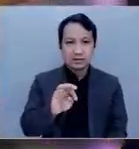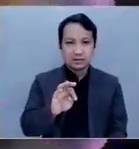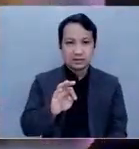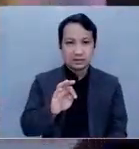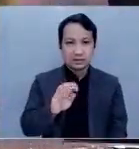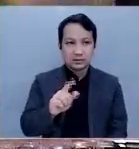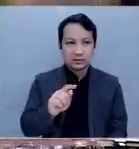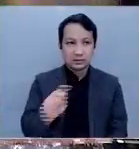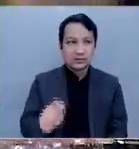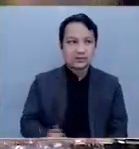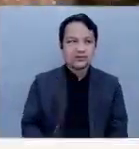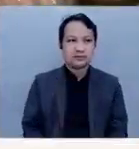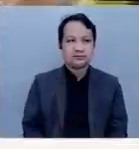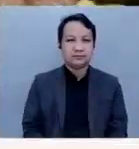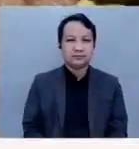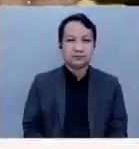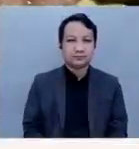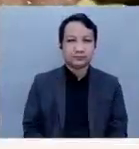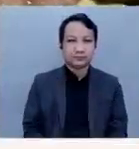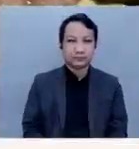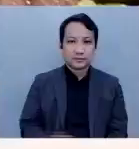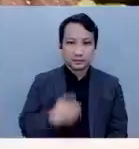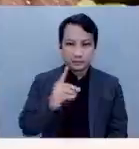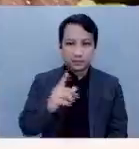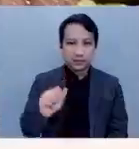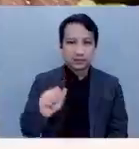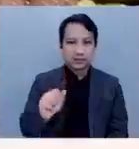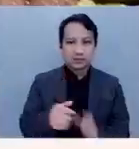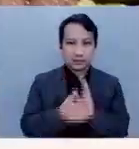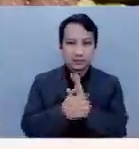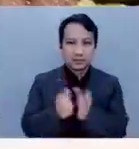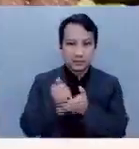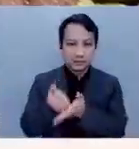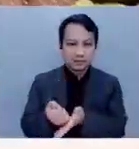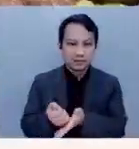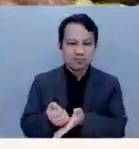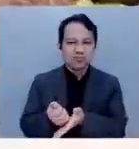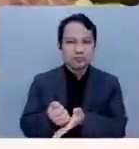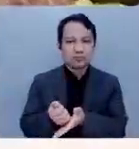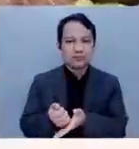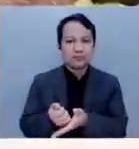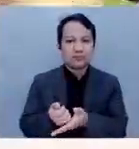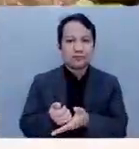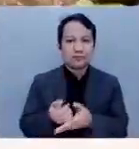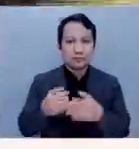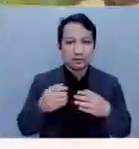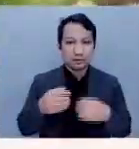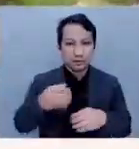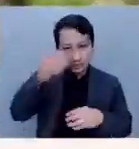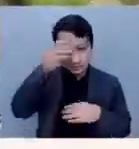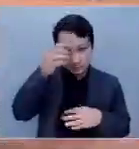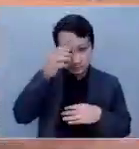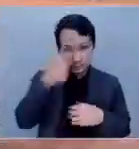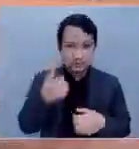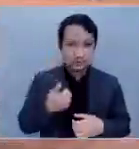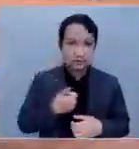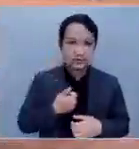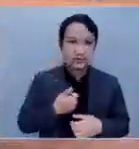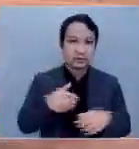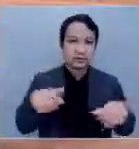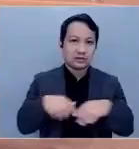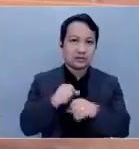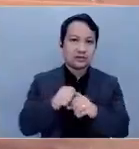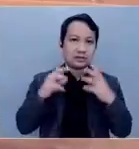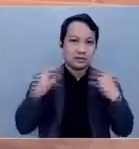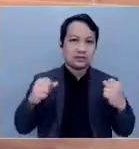iron, and yung beta-glucans natin, nakakatulong yan to keep our cancer cells off. Pili ko yung mga nag-workout talaga, yung mga